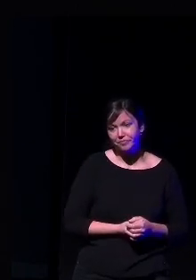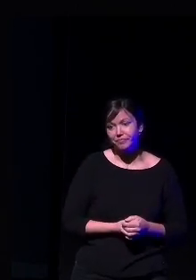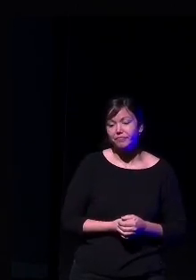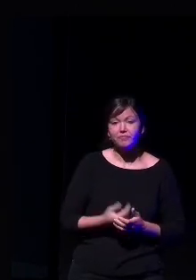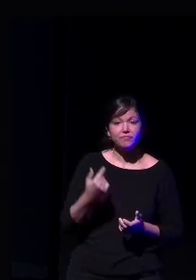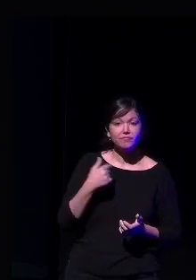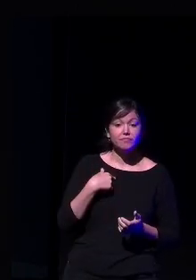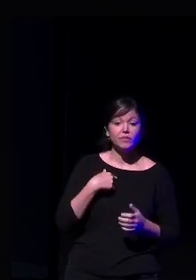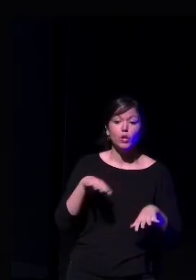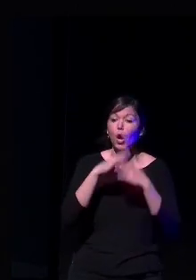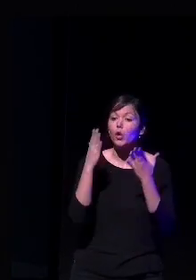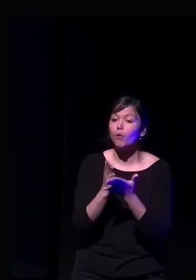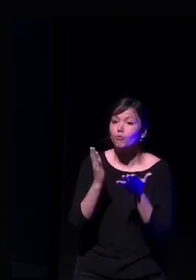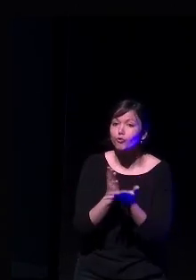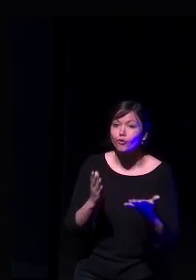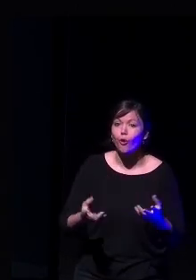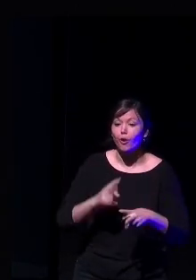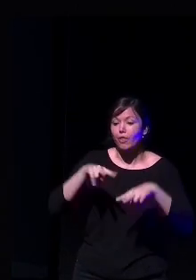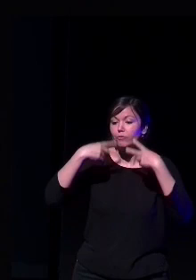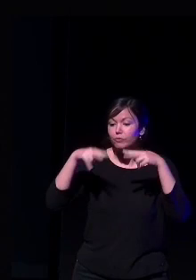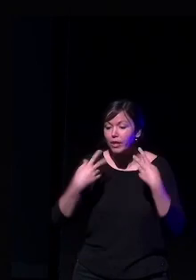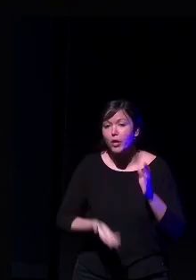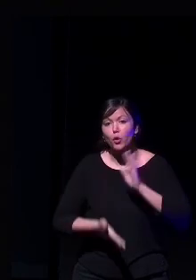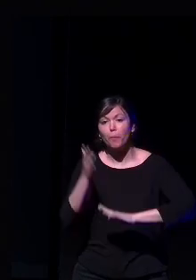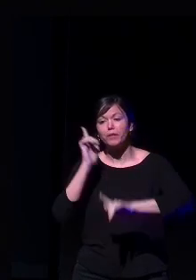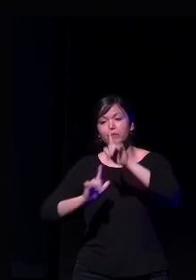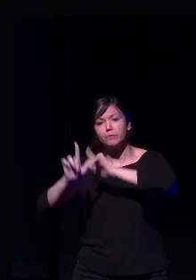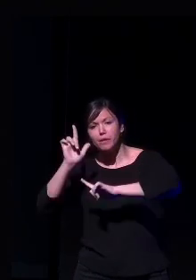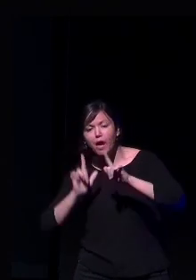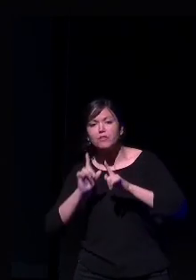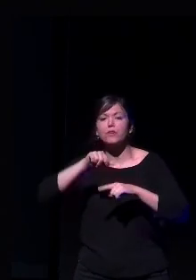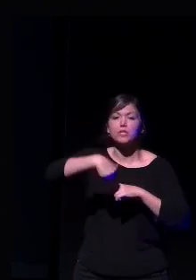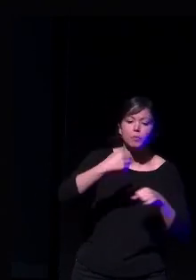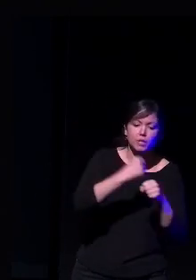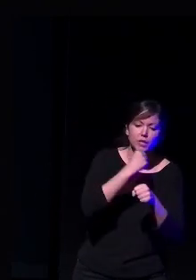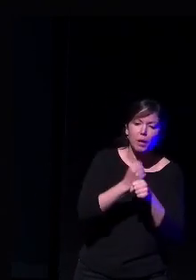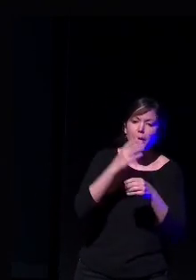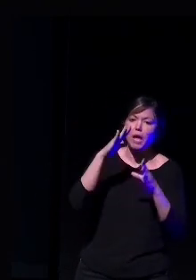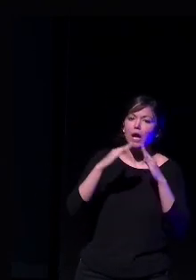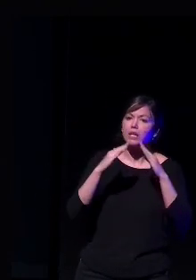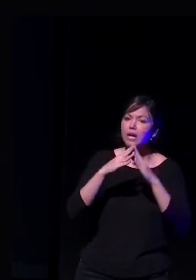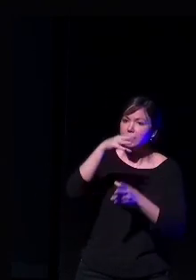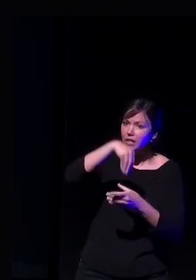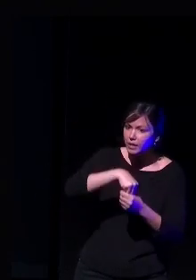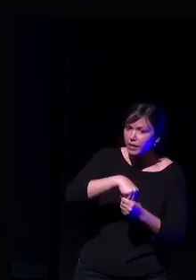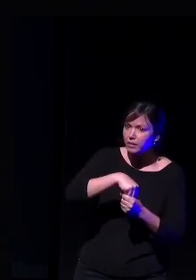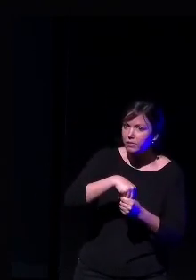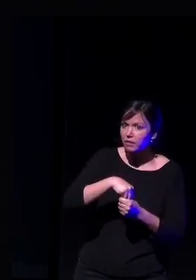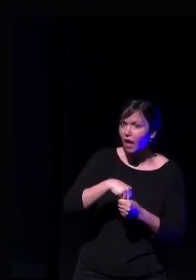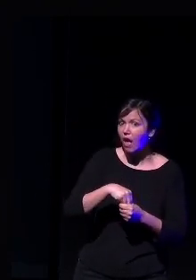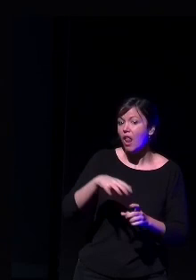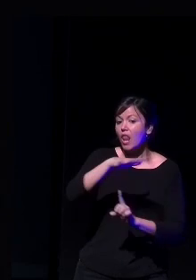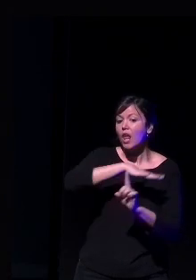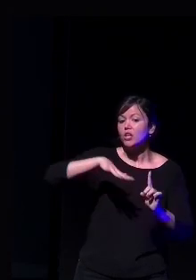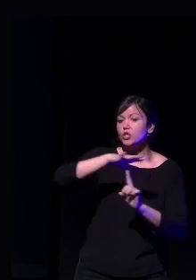Quan acabo l'escola d'hostaleria i faig aquests viatges i començo a treballar a casa, la Garrotxa no era